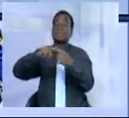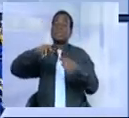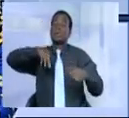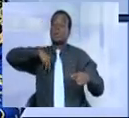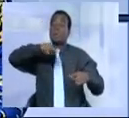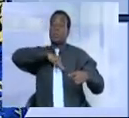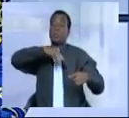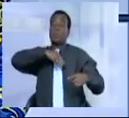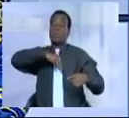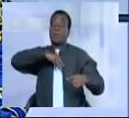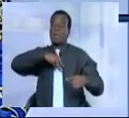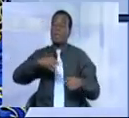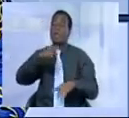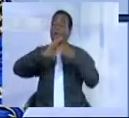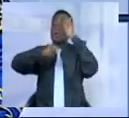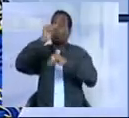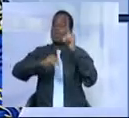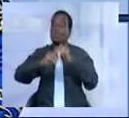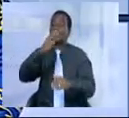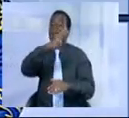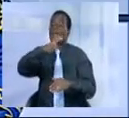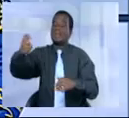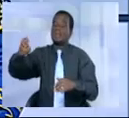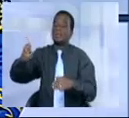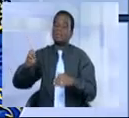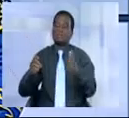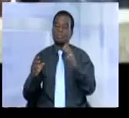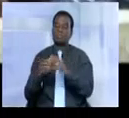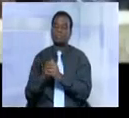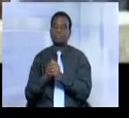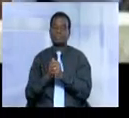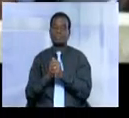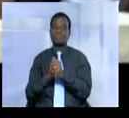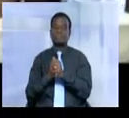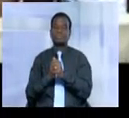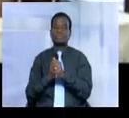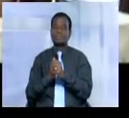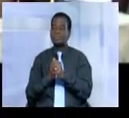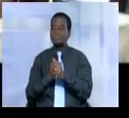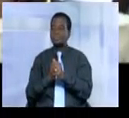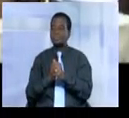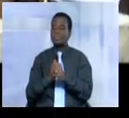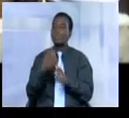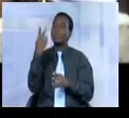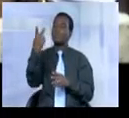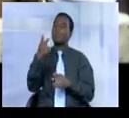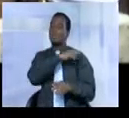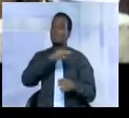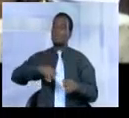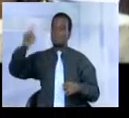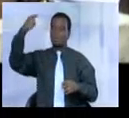construction de 437 villas. Léon Brou. Deux membres du gouvernement, Maurice Bandama